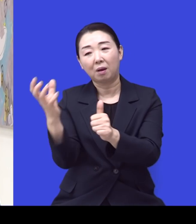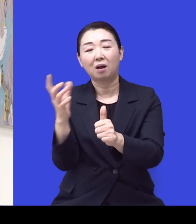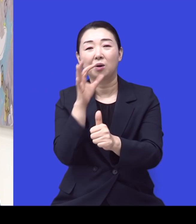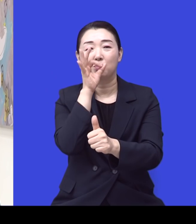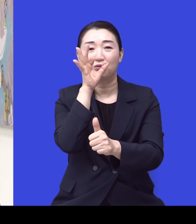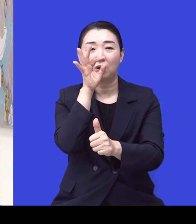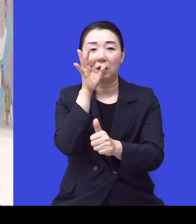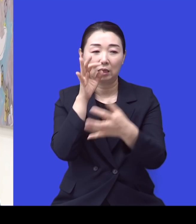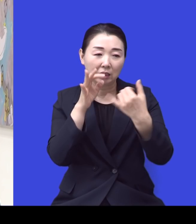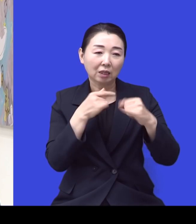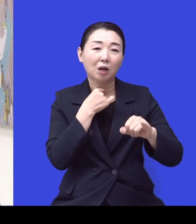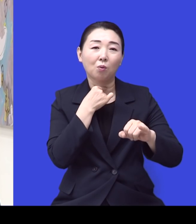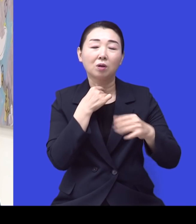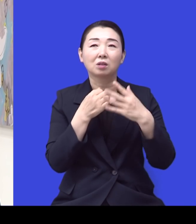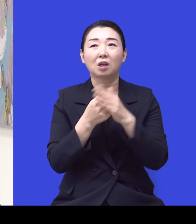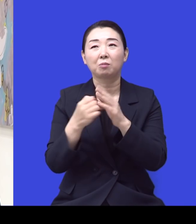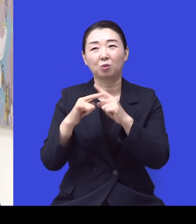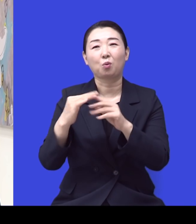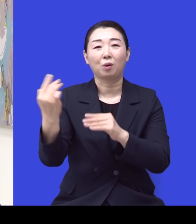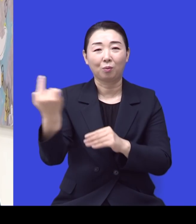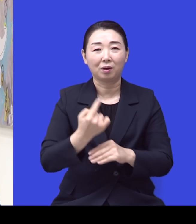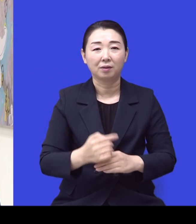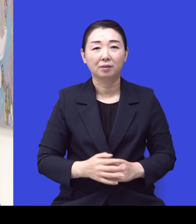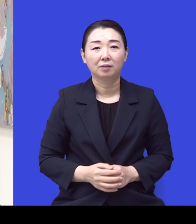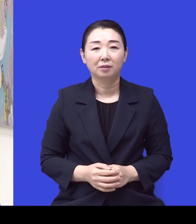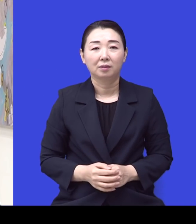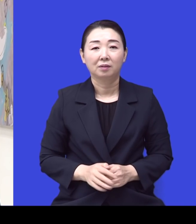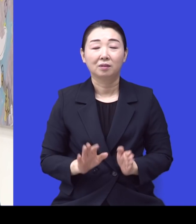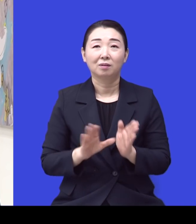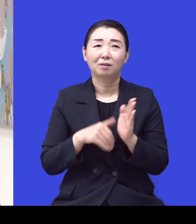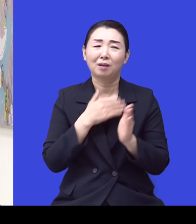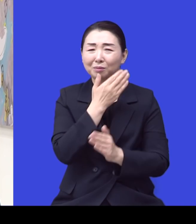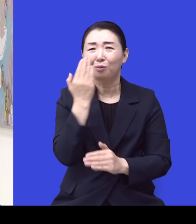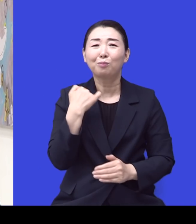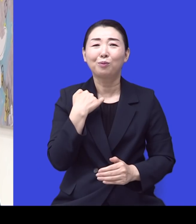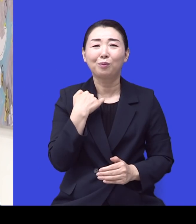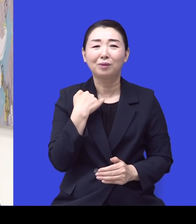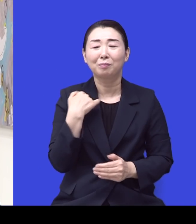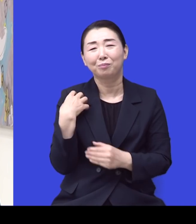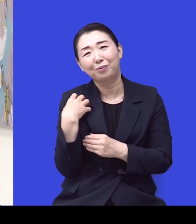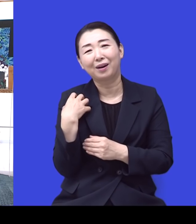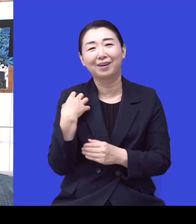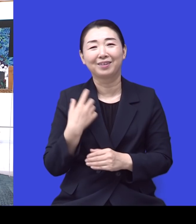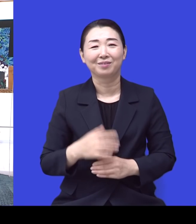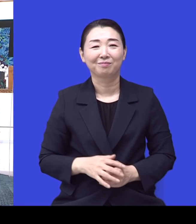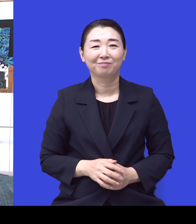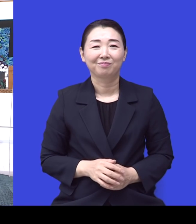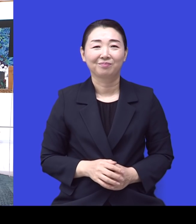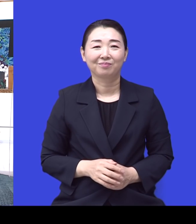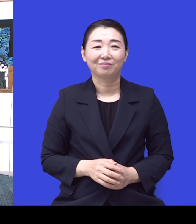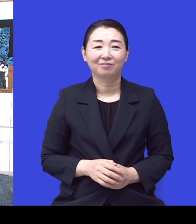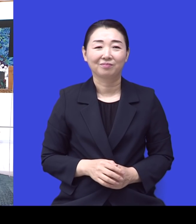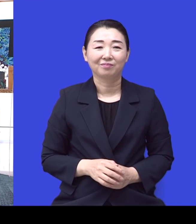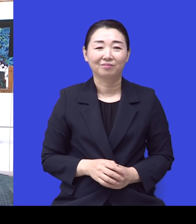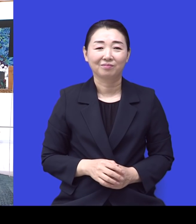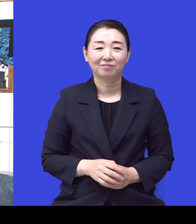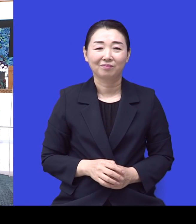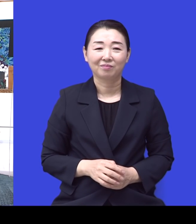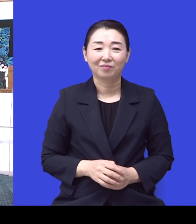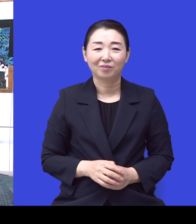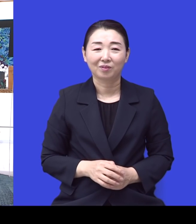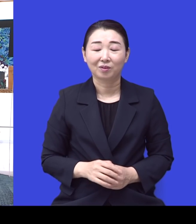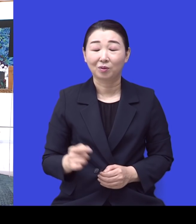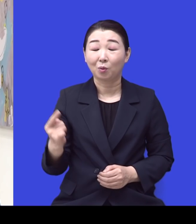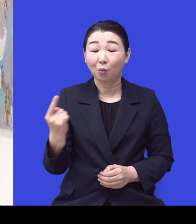그 딸의 소원이고 하니까 오신 거예요. 예. 근데 제가 그때 너무 어린 나이니까 그게 부담스러운 거예요. 그 오셔서 40일